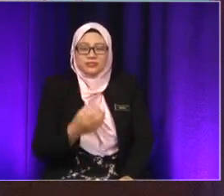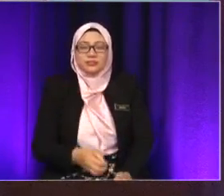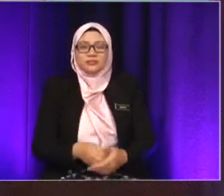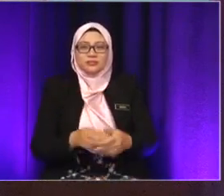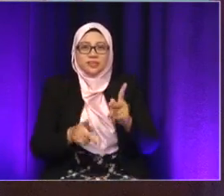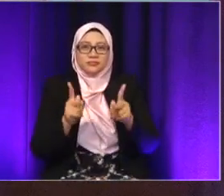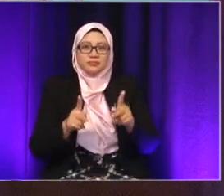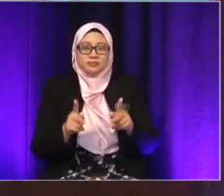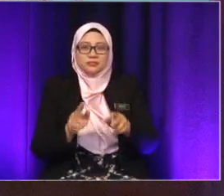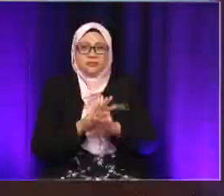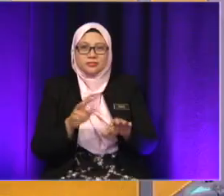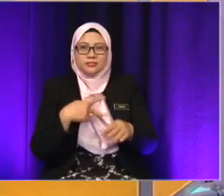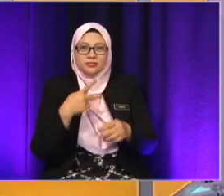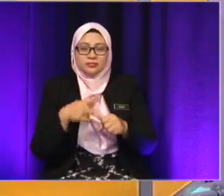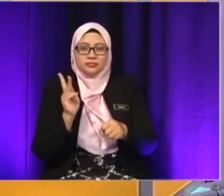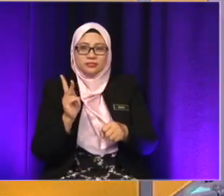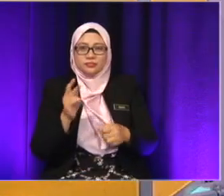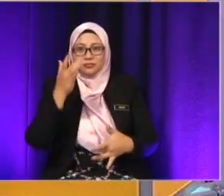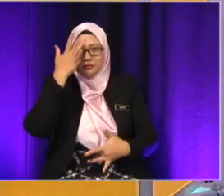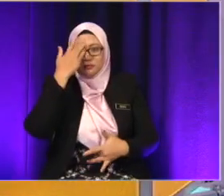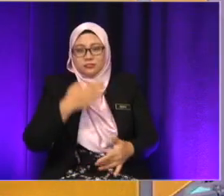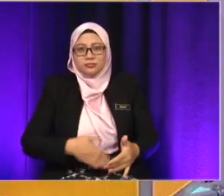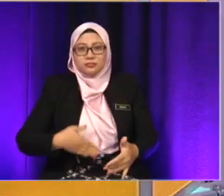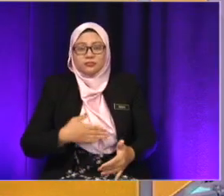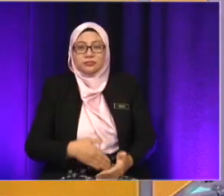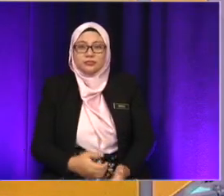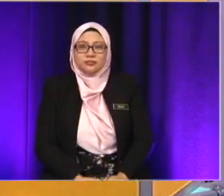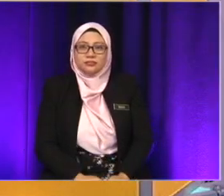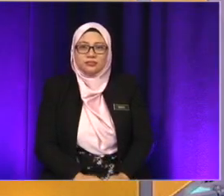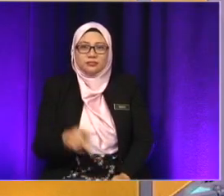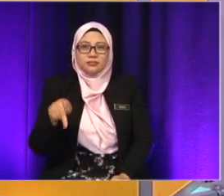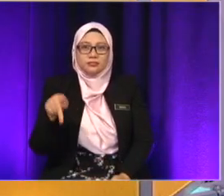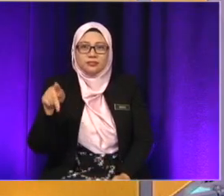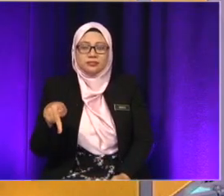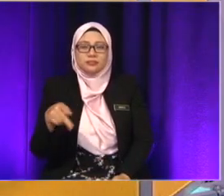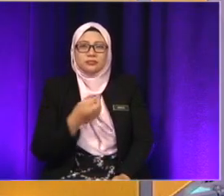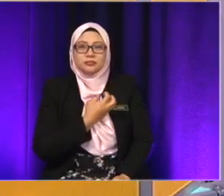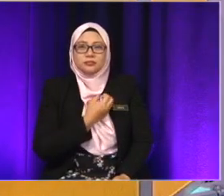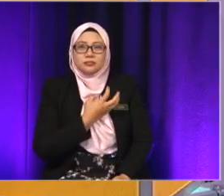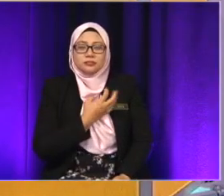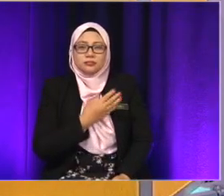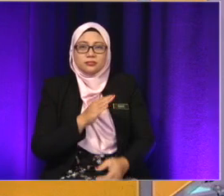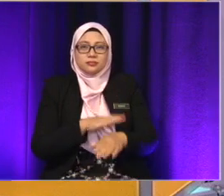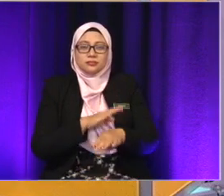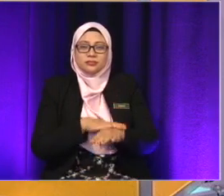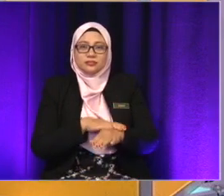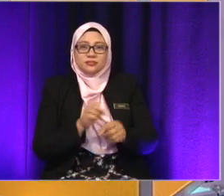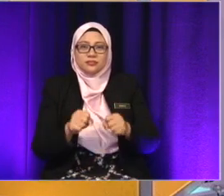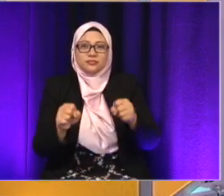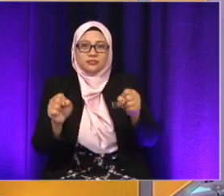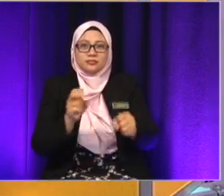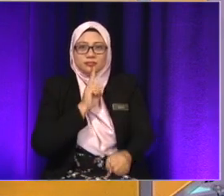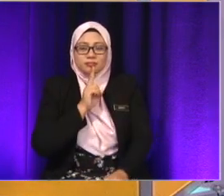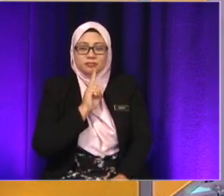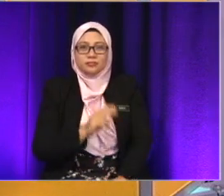akan mengalami sakit perut. Okey. Kita terus lagi kita pam. Okey, pam ni jantung. Okay, jantung pada sistem hidrolik. Dia akan